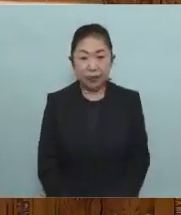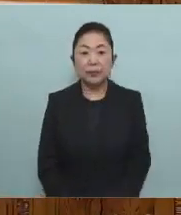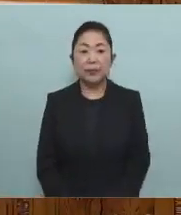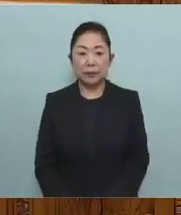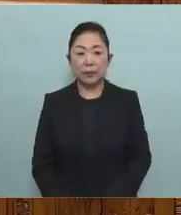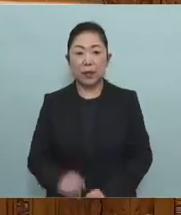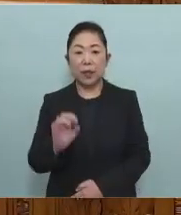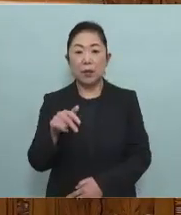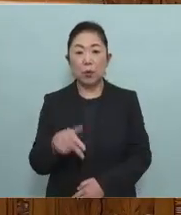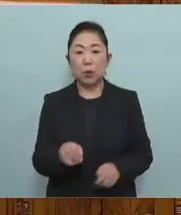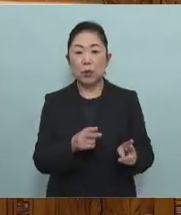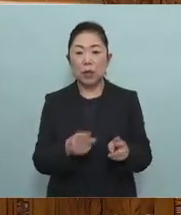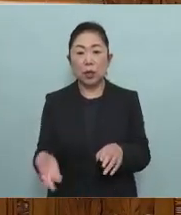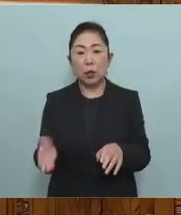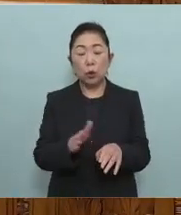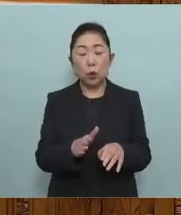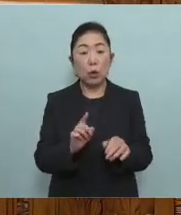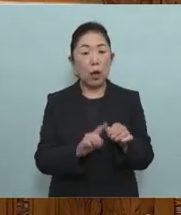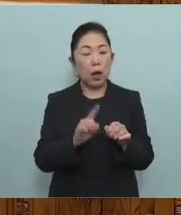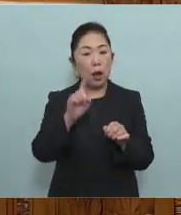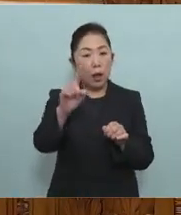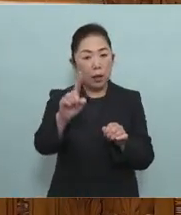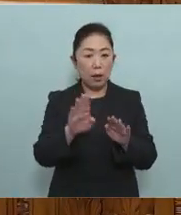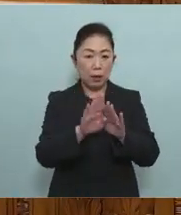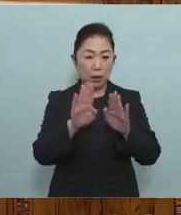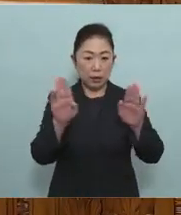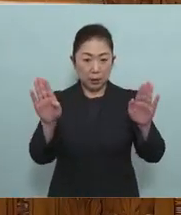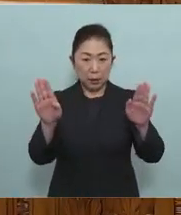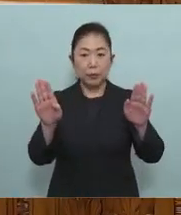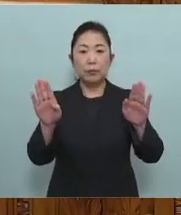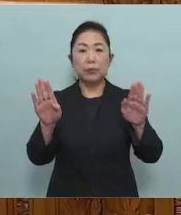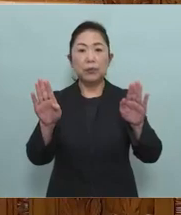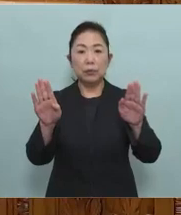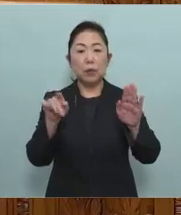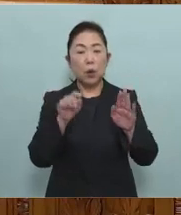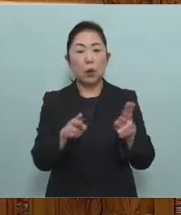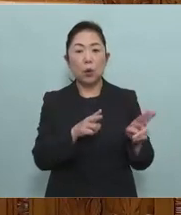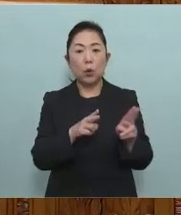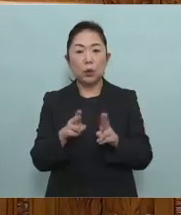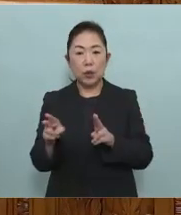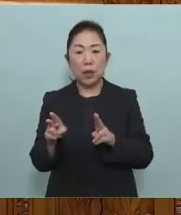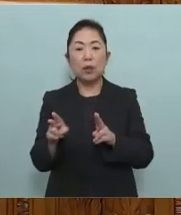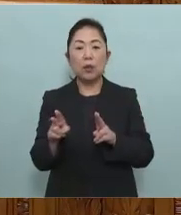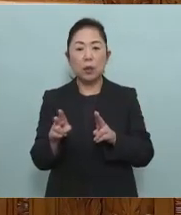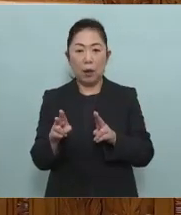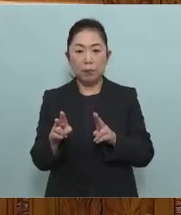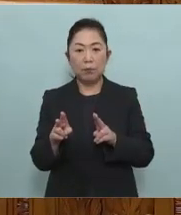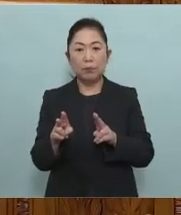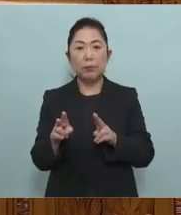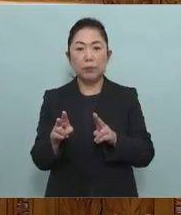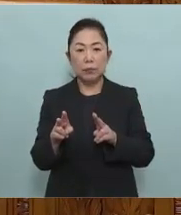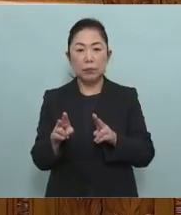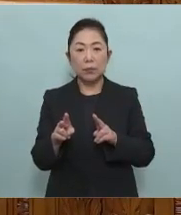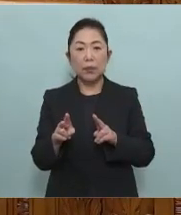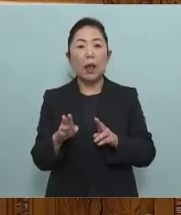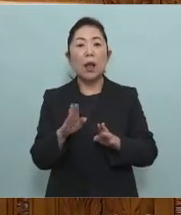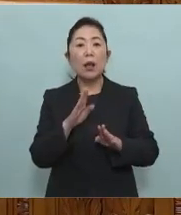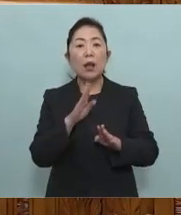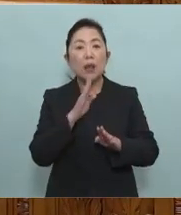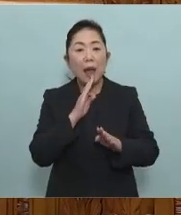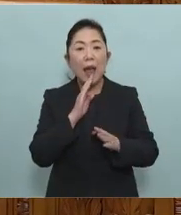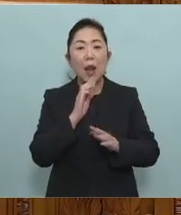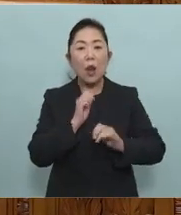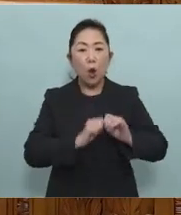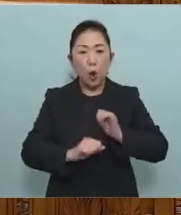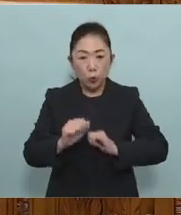インボイス制度の導入が1年後に迫っています。インボイス制度はライターや編集者など言論出版に関わる